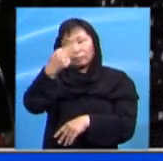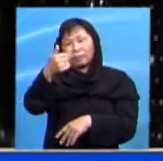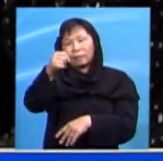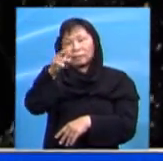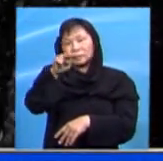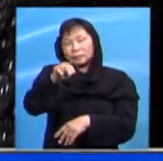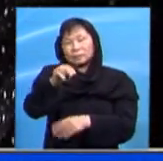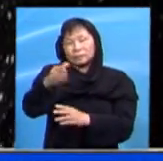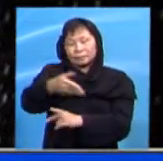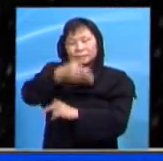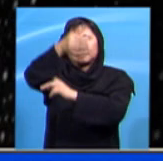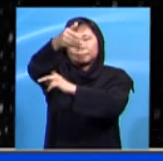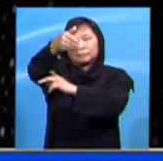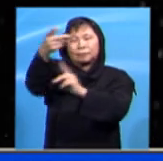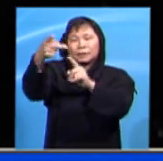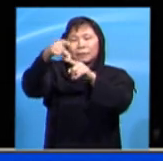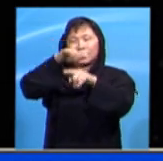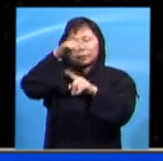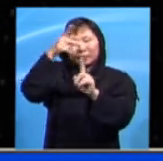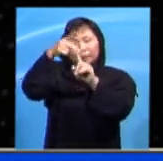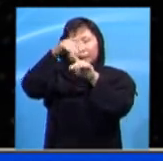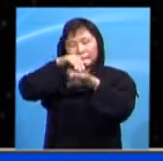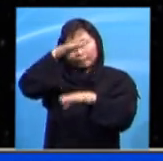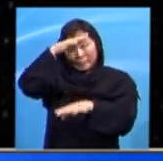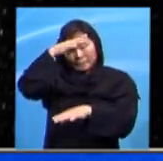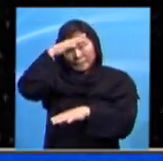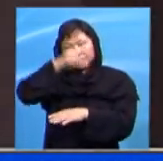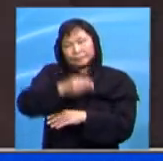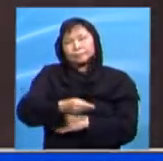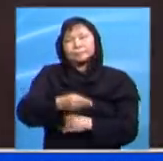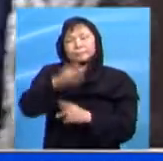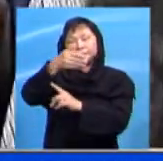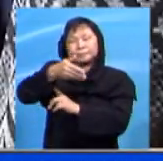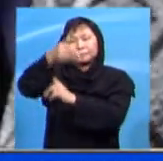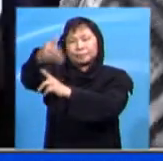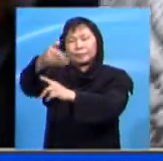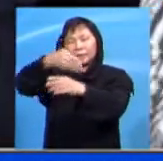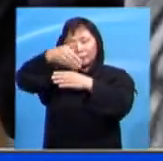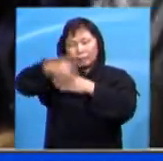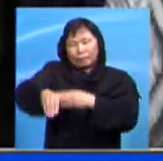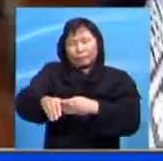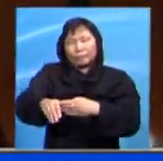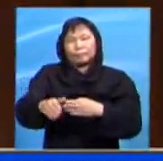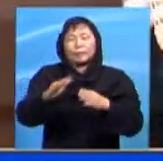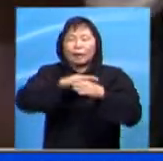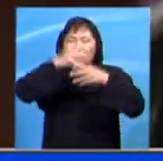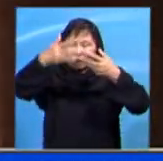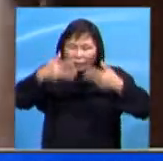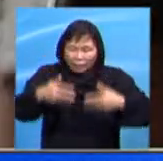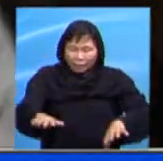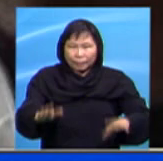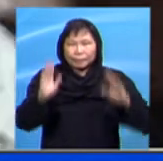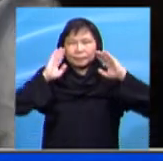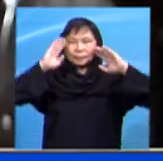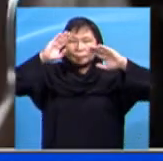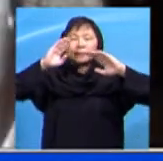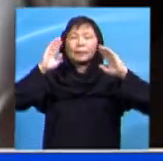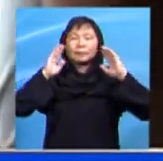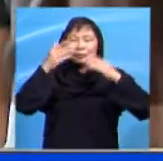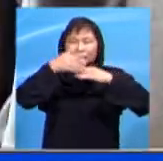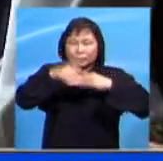menyerahkan jalur Gemilang kepada Bapa allahaham Mustafa Abdul Samad selepas selesai pengebumian sebagai tanda